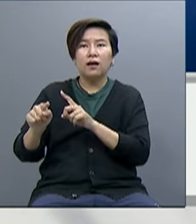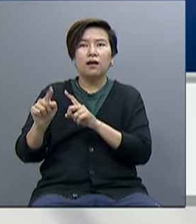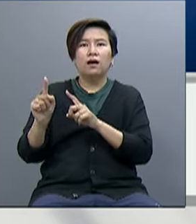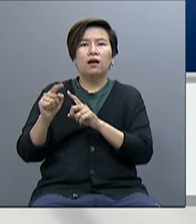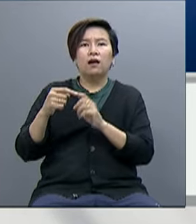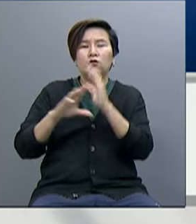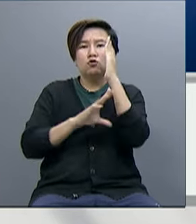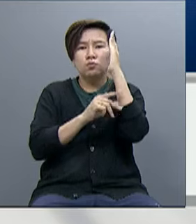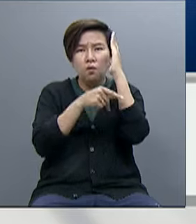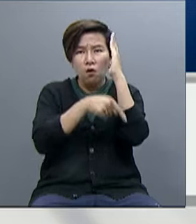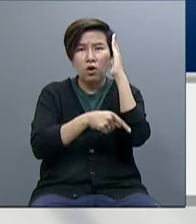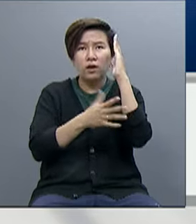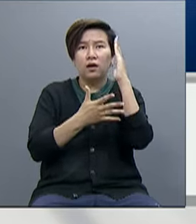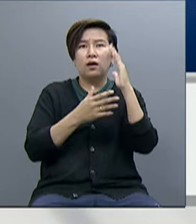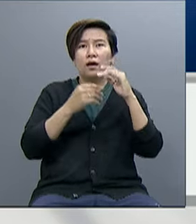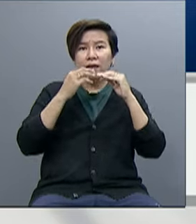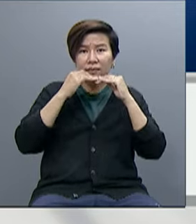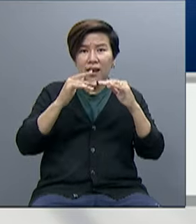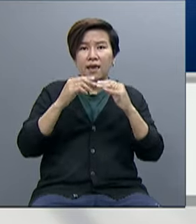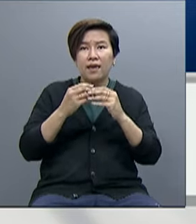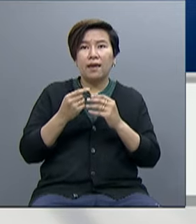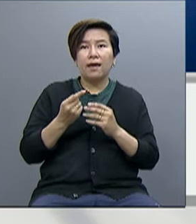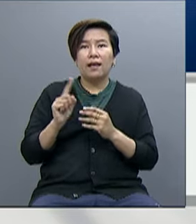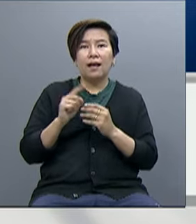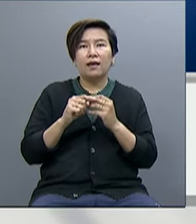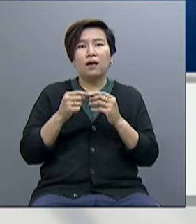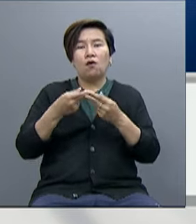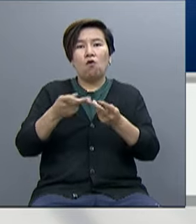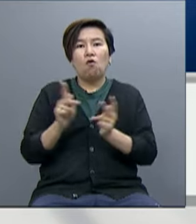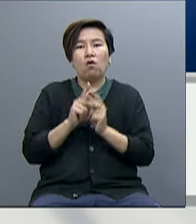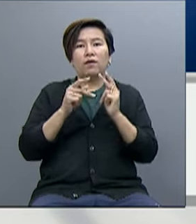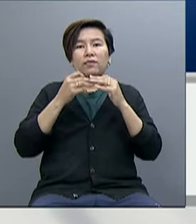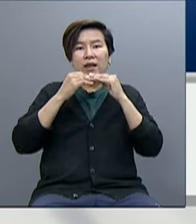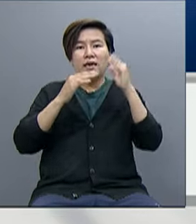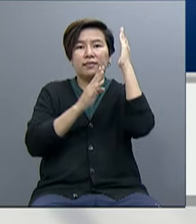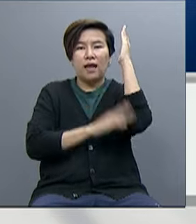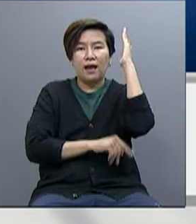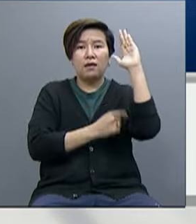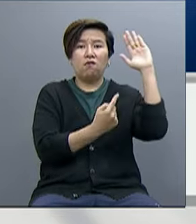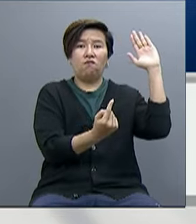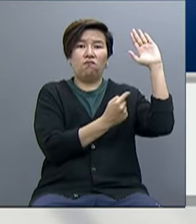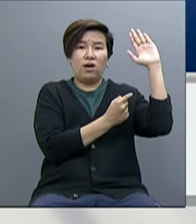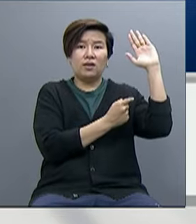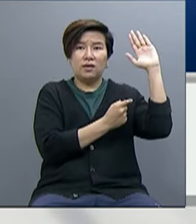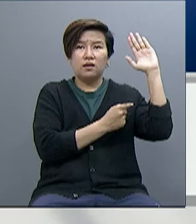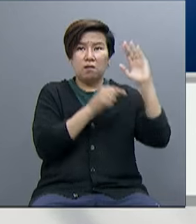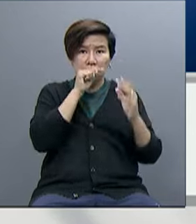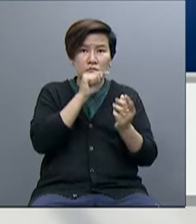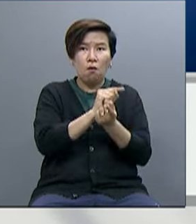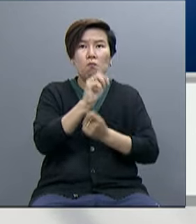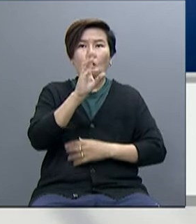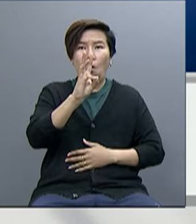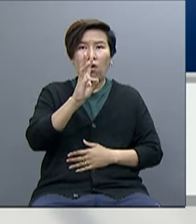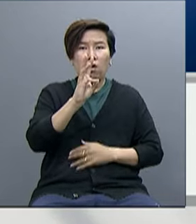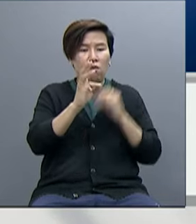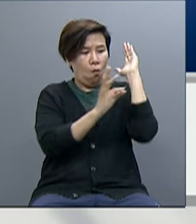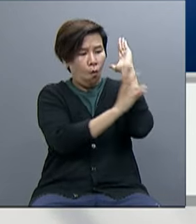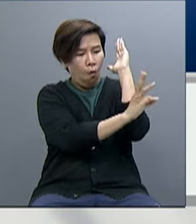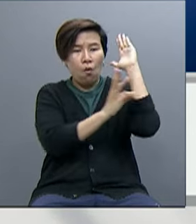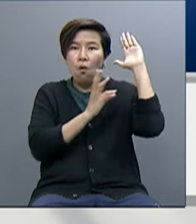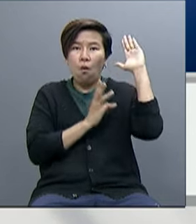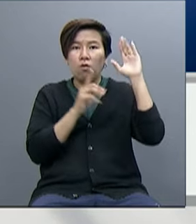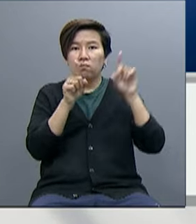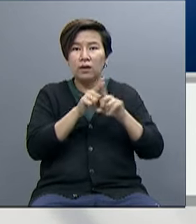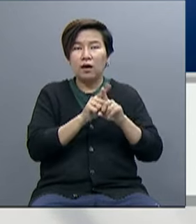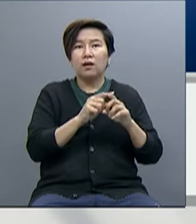เกาะชุมพรและที่หาดขนอมหมู่เกาะทะเลใต้ค่ะส่วนฝั่งอันดามันก็พบใน 6แห่งด้วยกันนะคะทั้งที่หมู่เกาะ